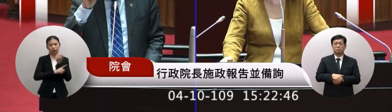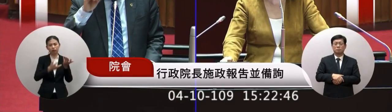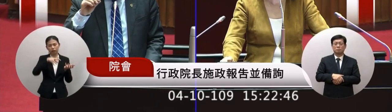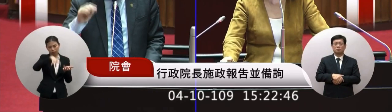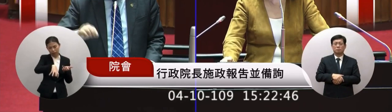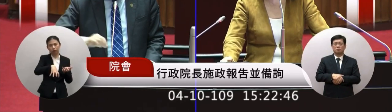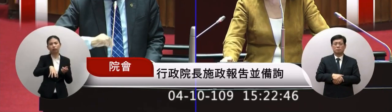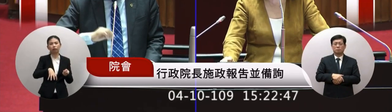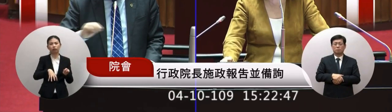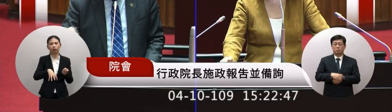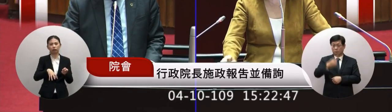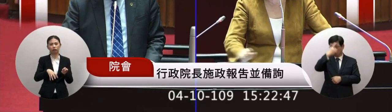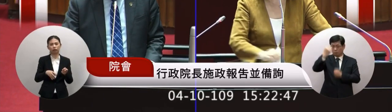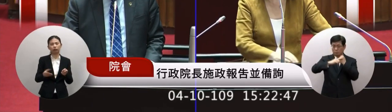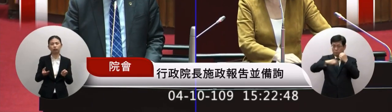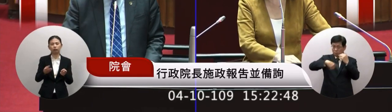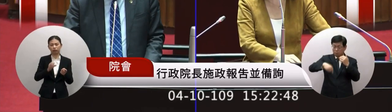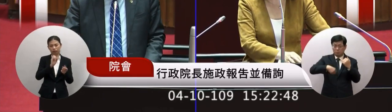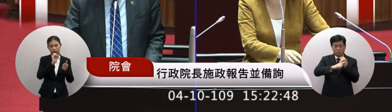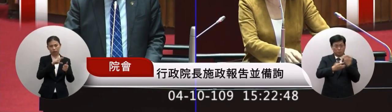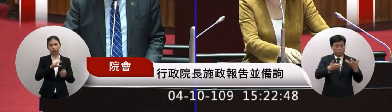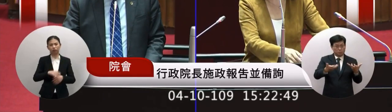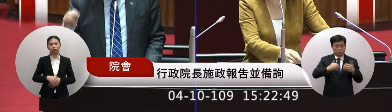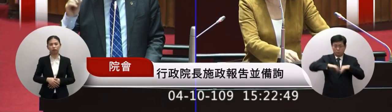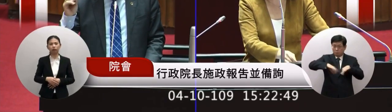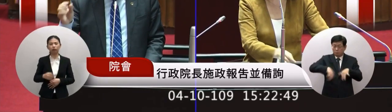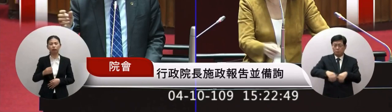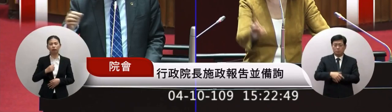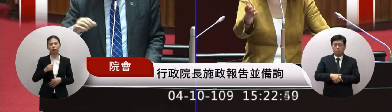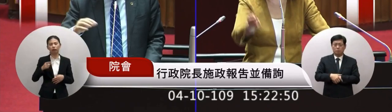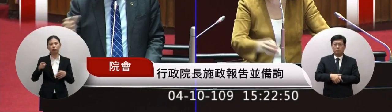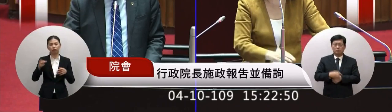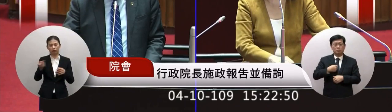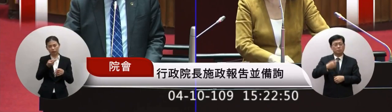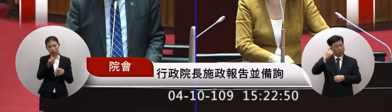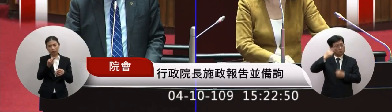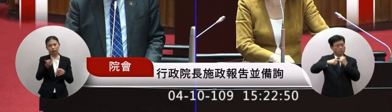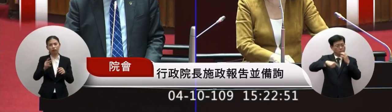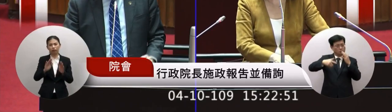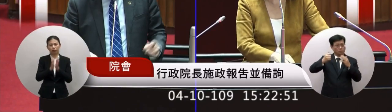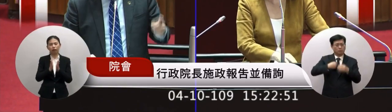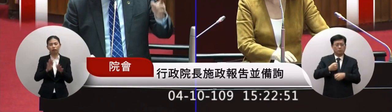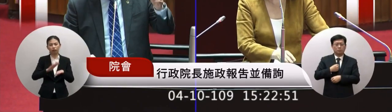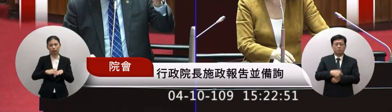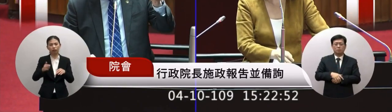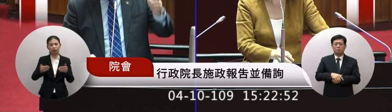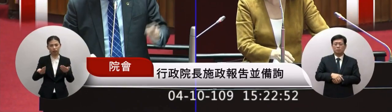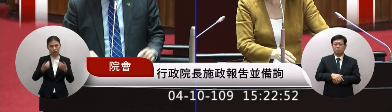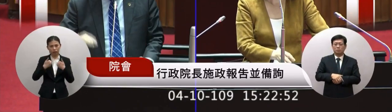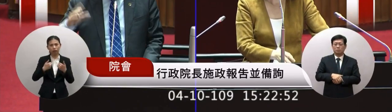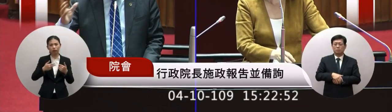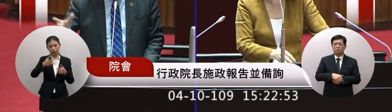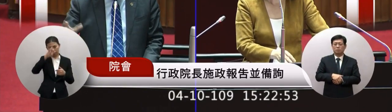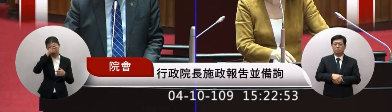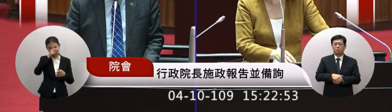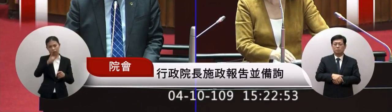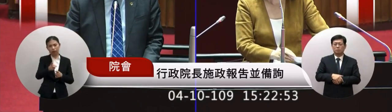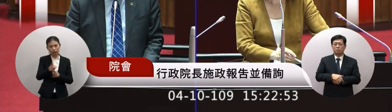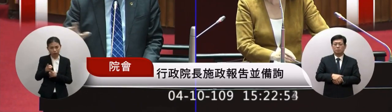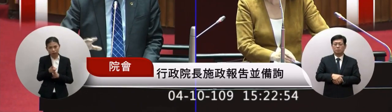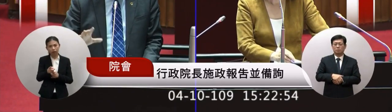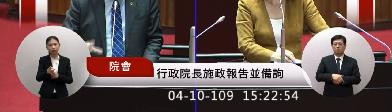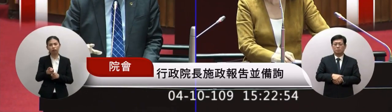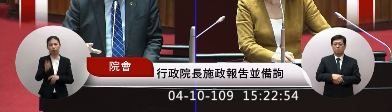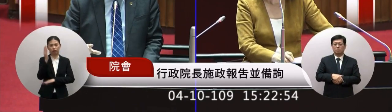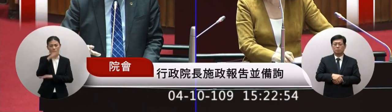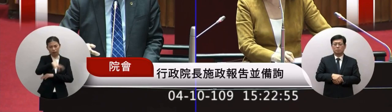实在公部门的部分。 司法院跟法务部是两个不同的单位，我想院长很清楚。我知道，但是他们 同样的管道，包括警消，还有各地方政府都有